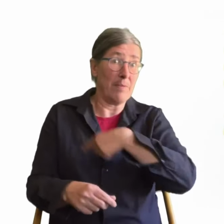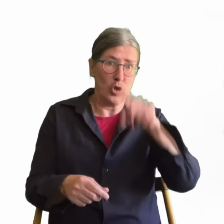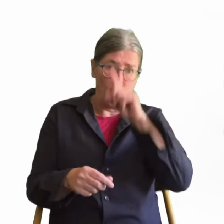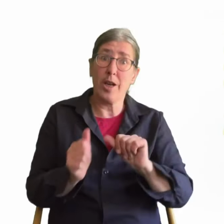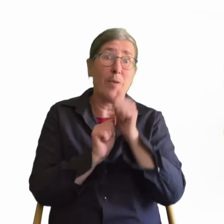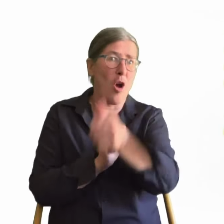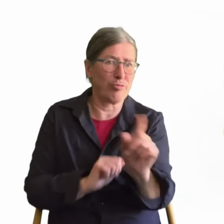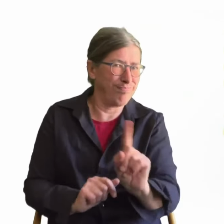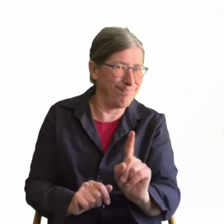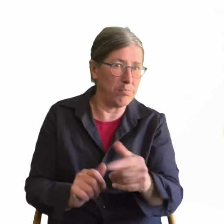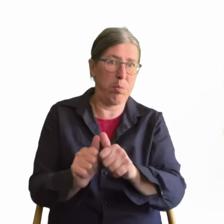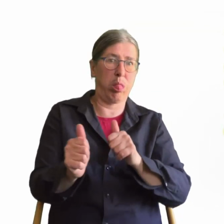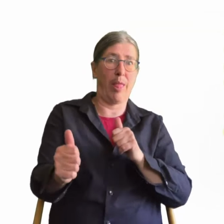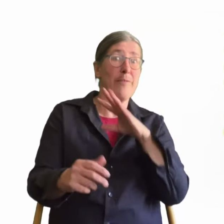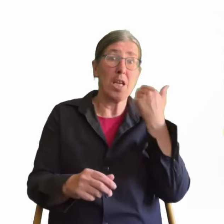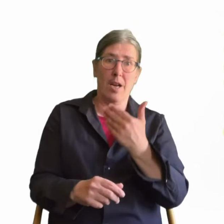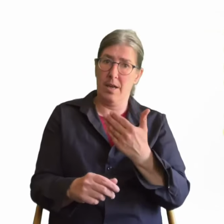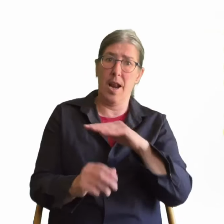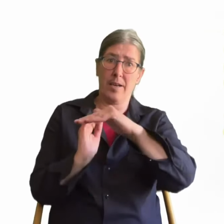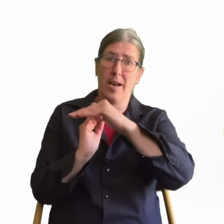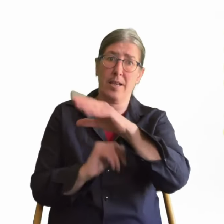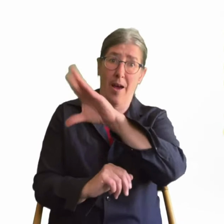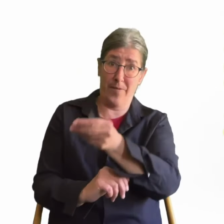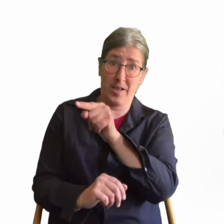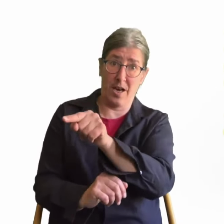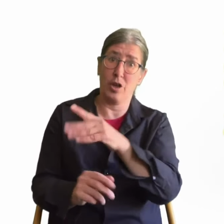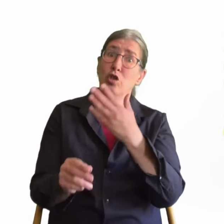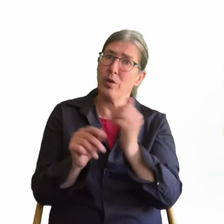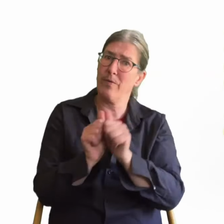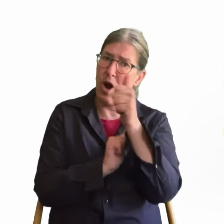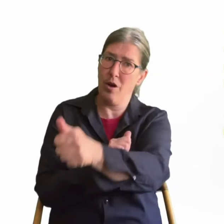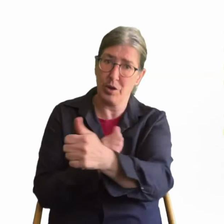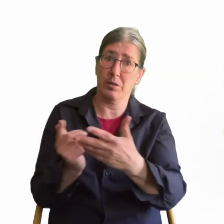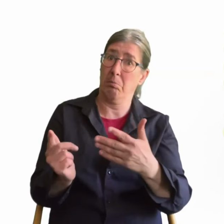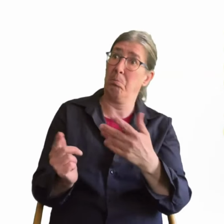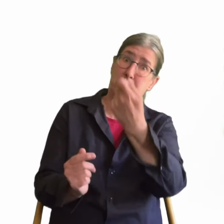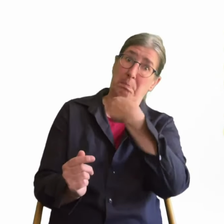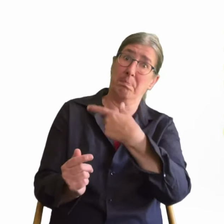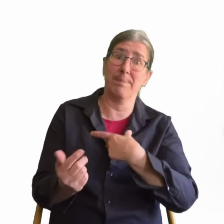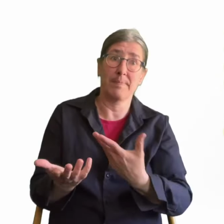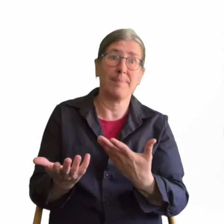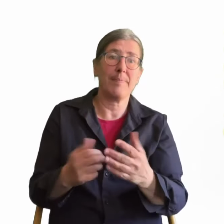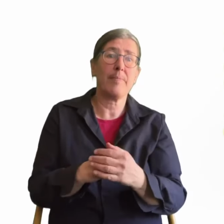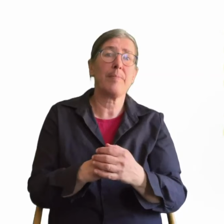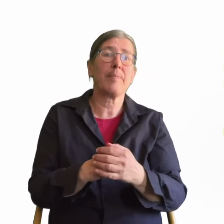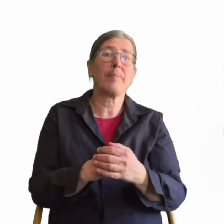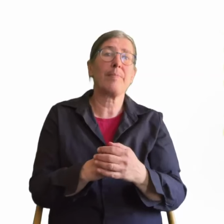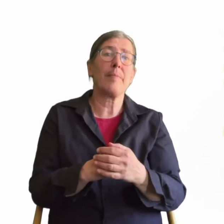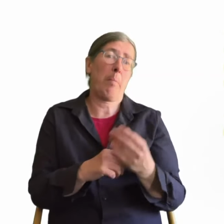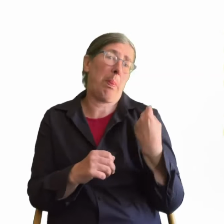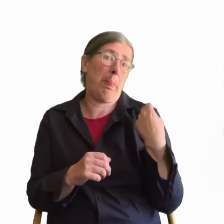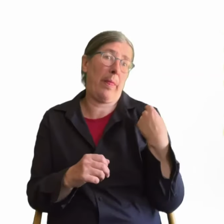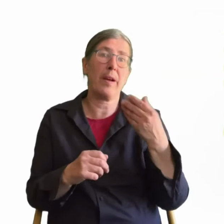keine Vorreiter. Es gibt viele afrikanische Länder, die uns schon weit voraus sind in dieser Eindämmung der Plastikflut. Vor kurzem